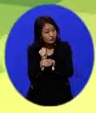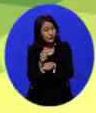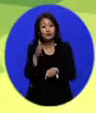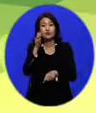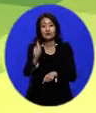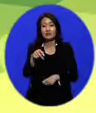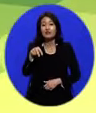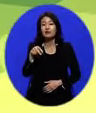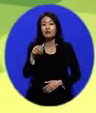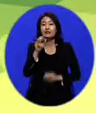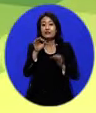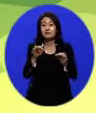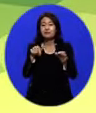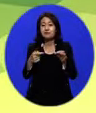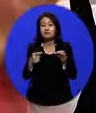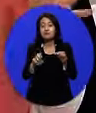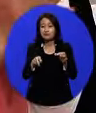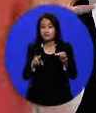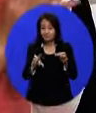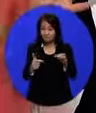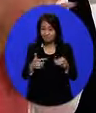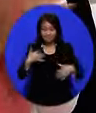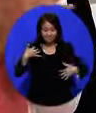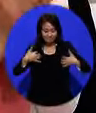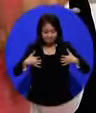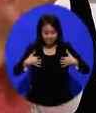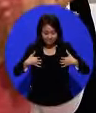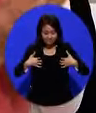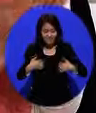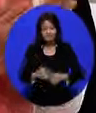김금선입니다. 반갑습니다. 네. 네.